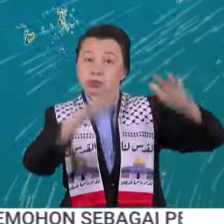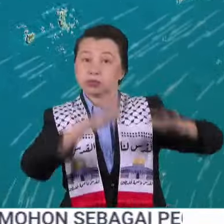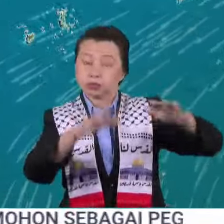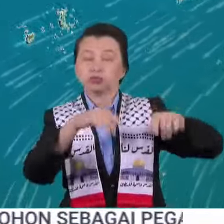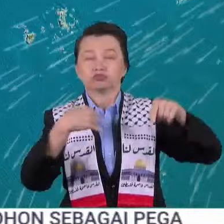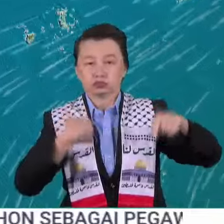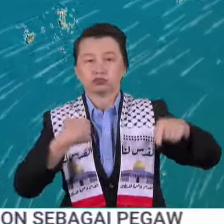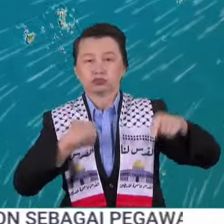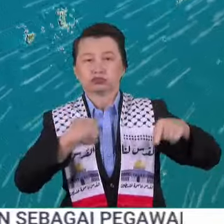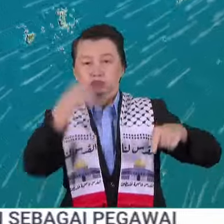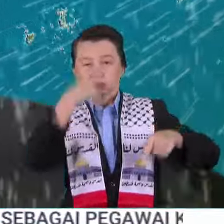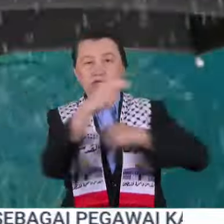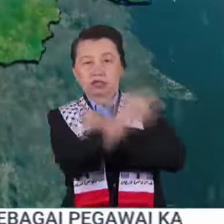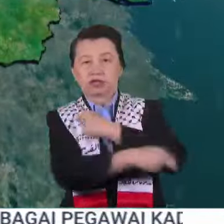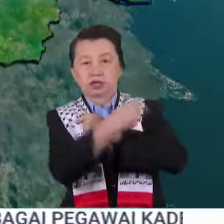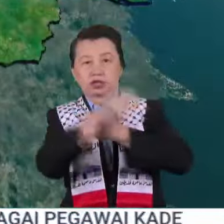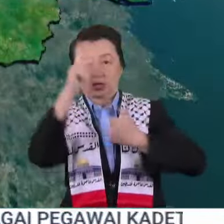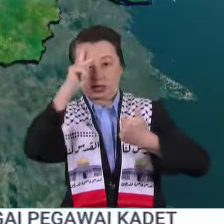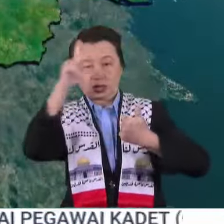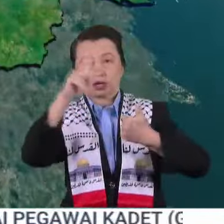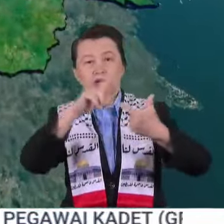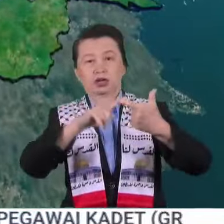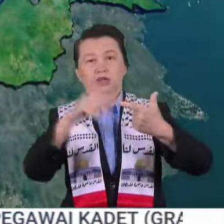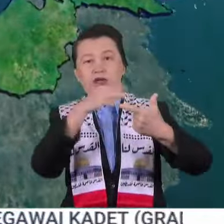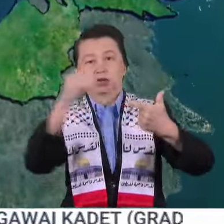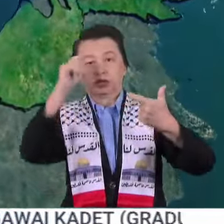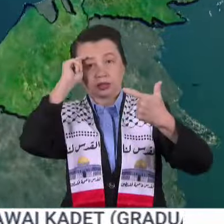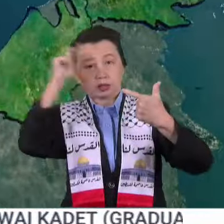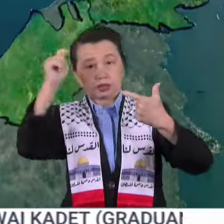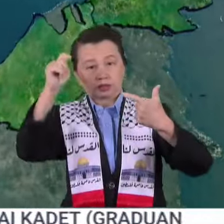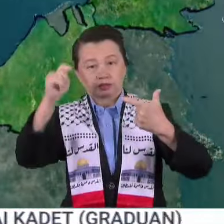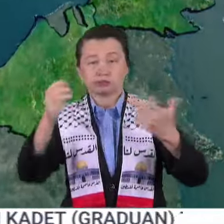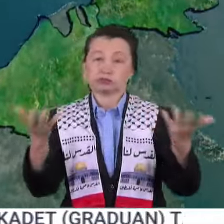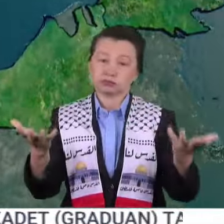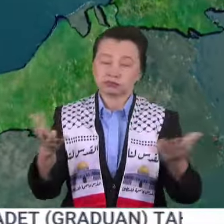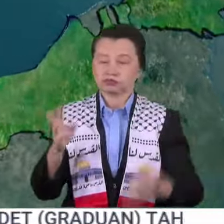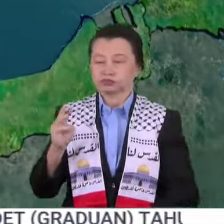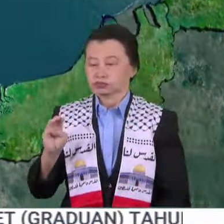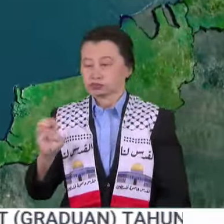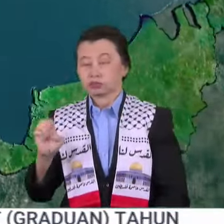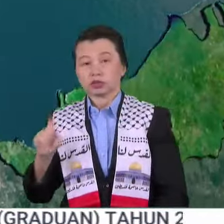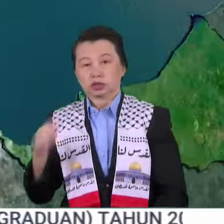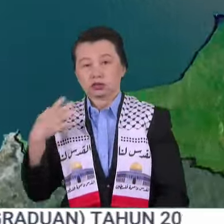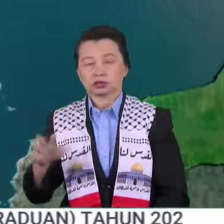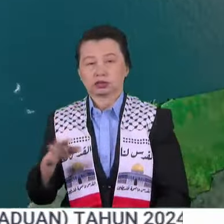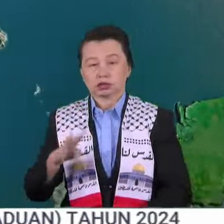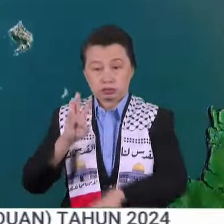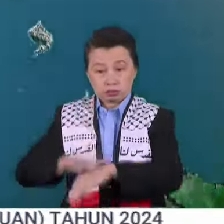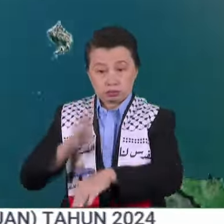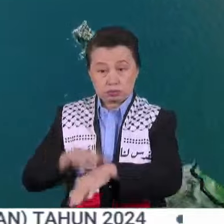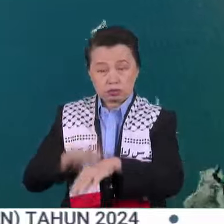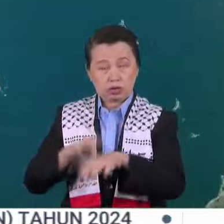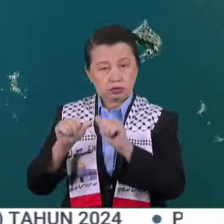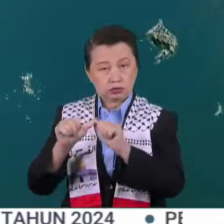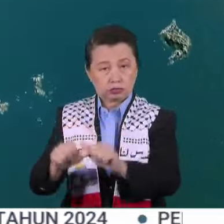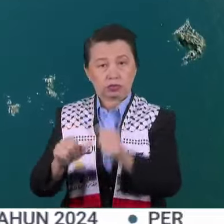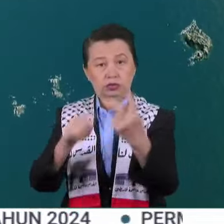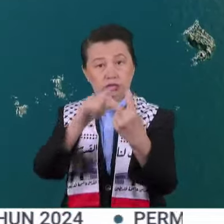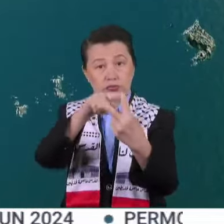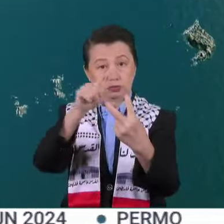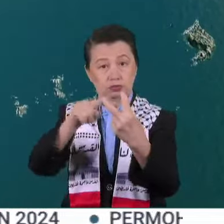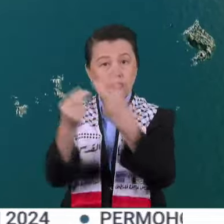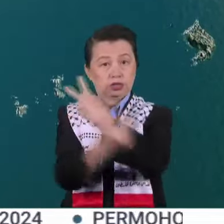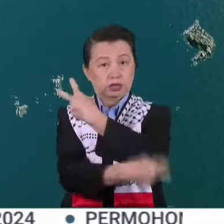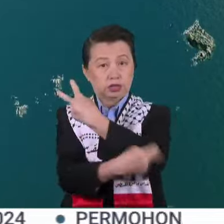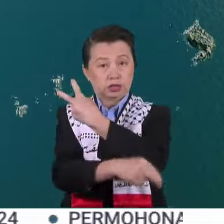lagi berterusan untuk negeri Kelantan dan juga Terengganu. Oleh itu, Met Malaysia telah pun mengemaskini amaran hujan berterusan untuk kedua-dua negeri